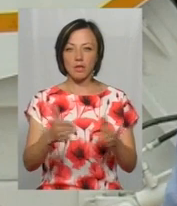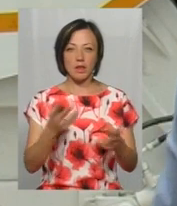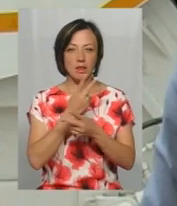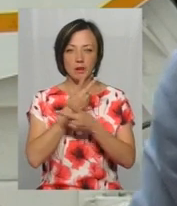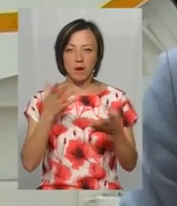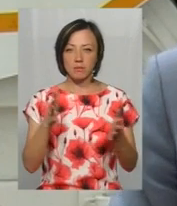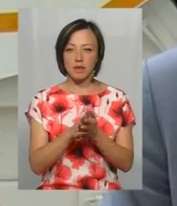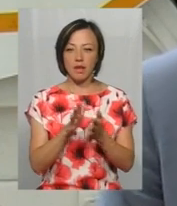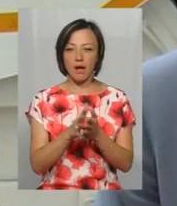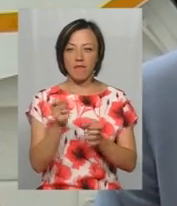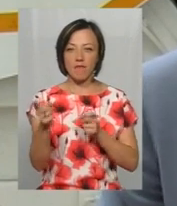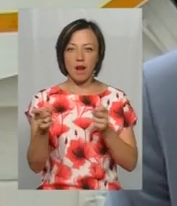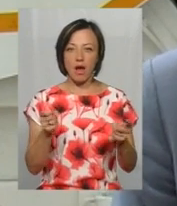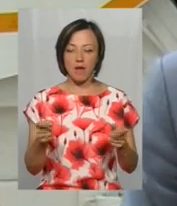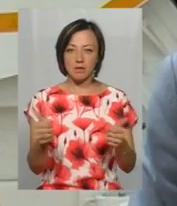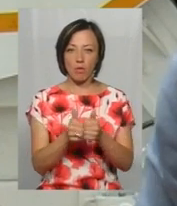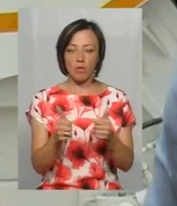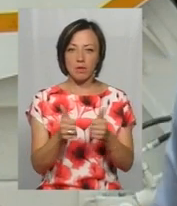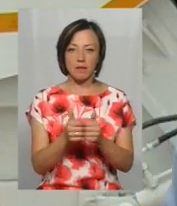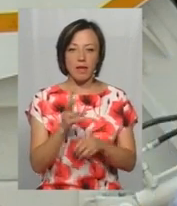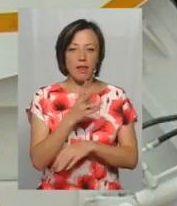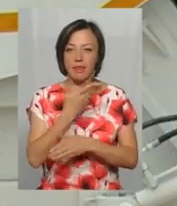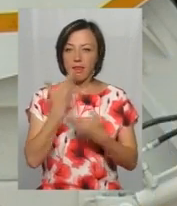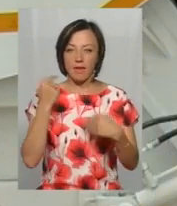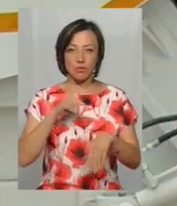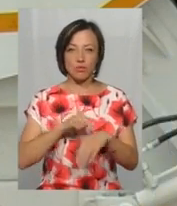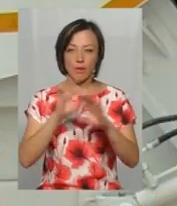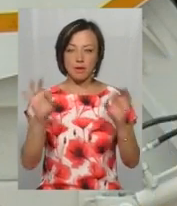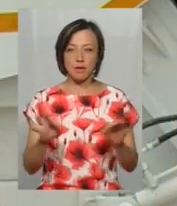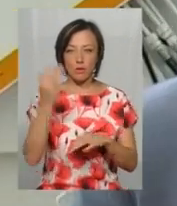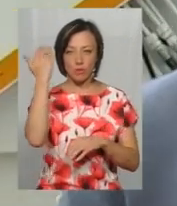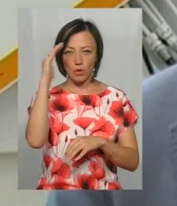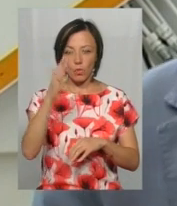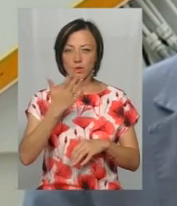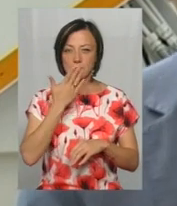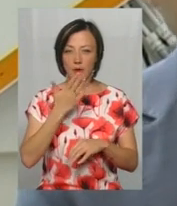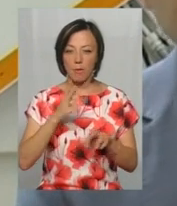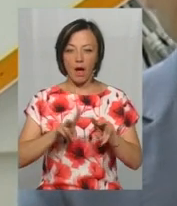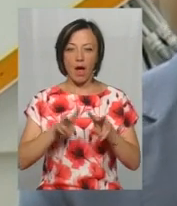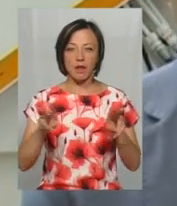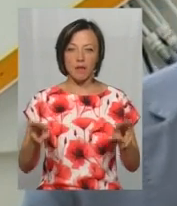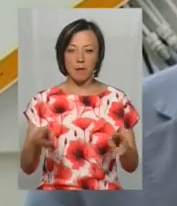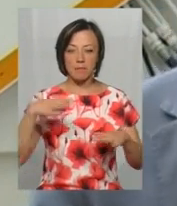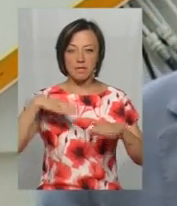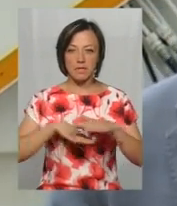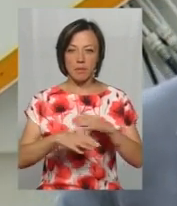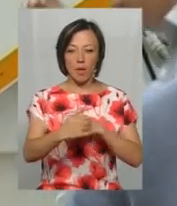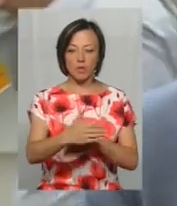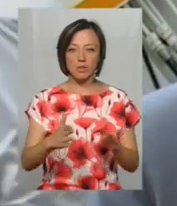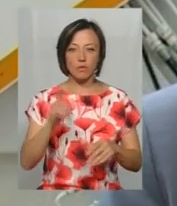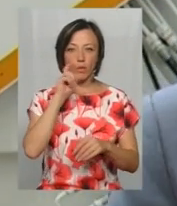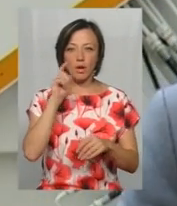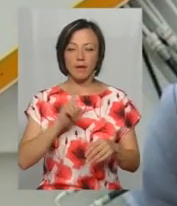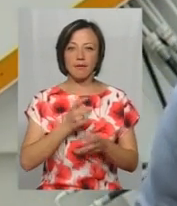бачимо сміття, яке валяється поблизу, не відчуваємо ніякого стороннього запаху. Аналогів подібних підземних контейнерів в